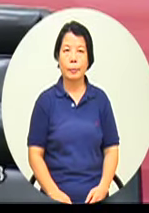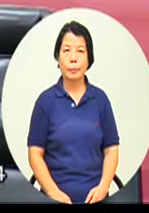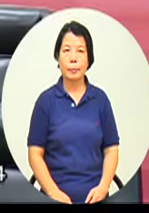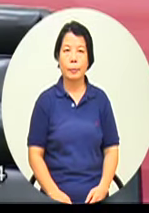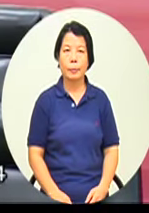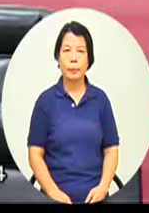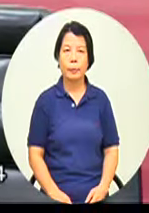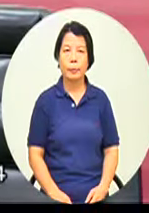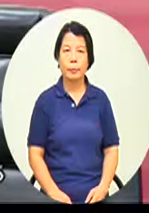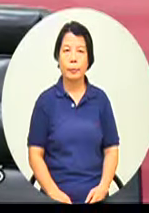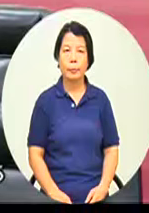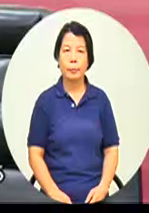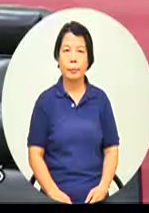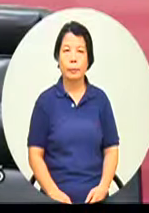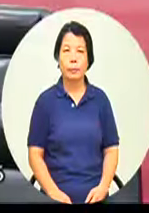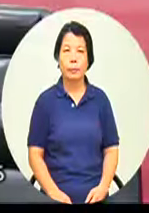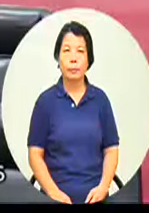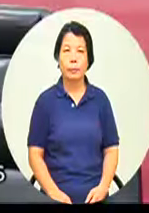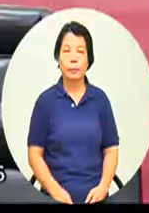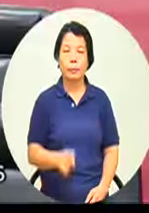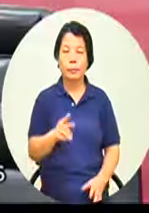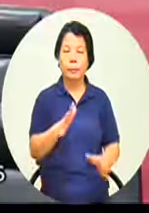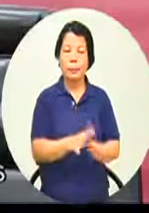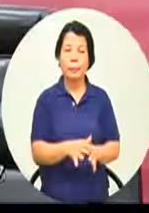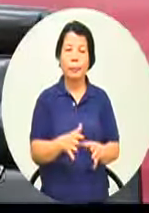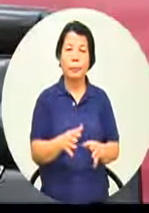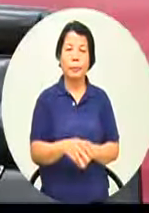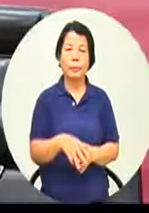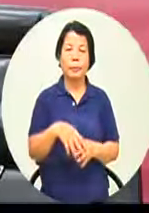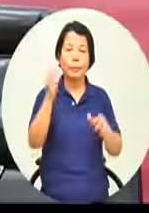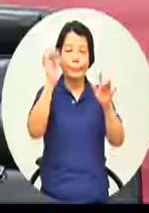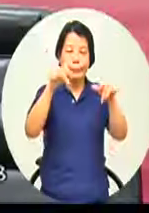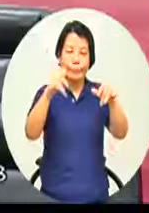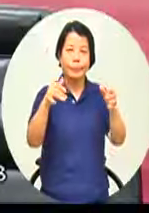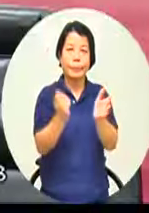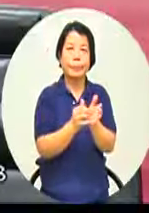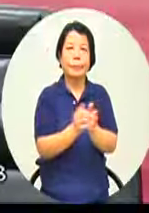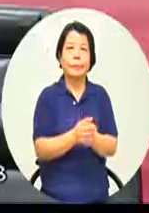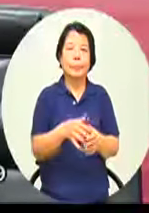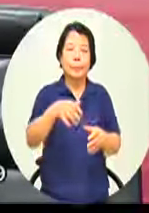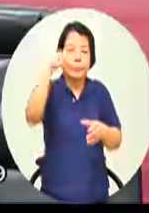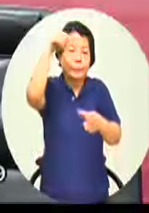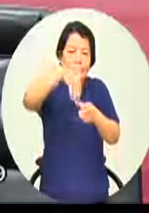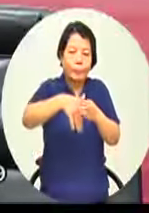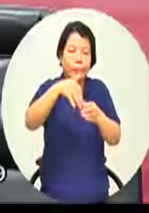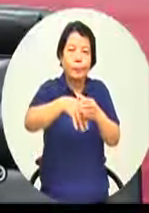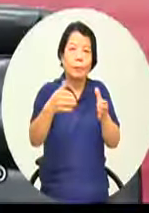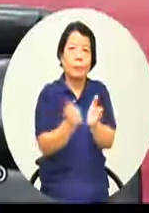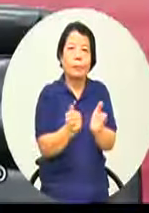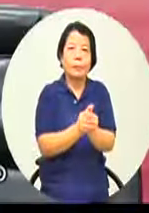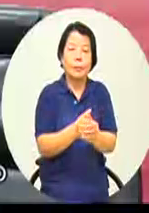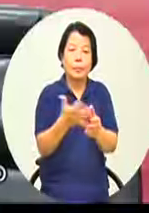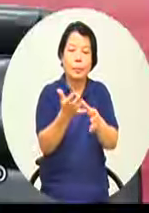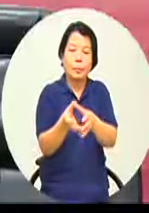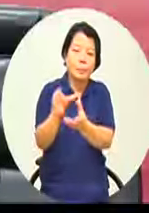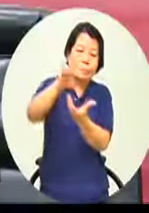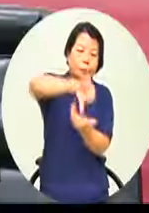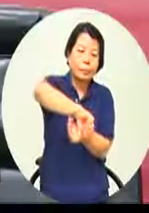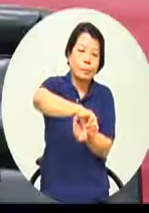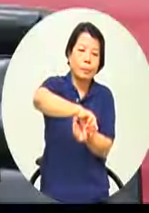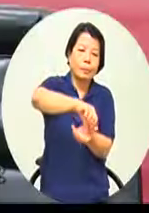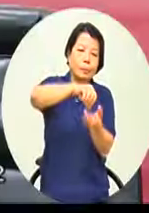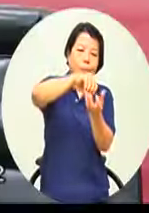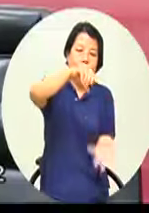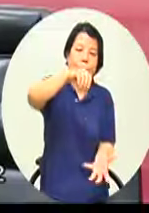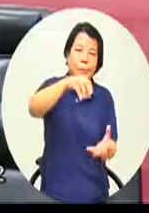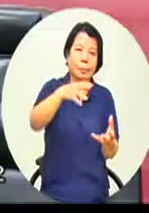好，来，我跟各位讲哦，我这样把水，好，下雨嘛，把水冲进去，你看看它会不会掉出来。那掉出来表示